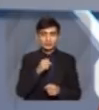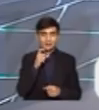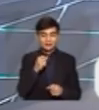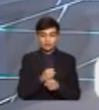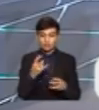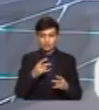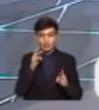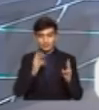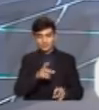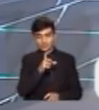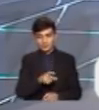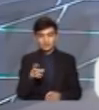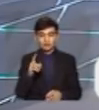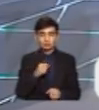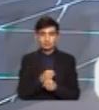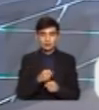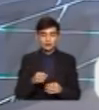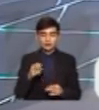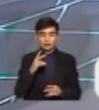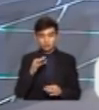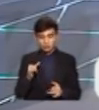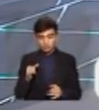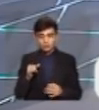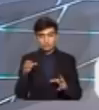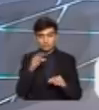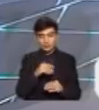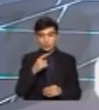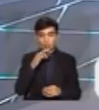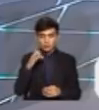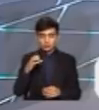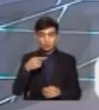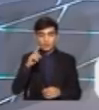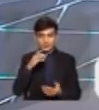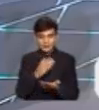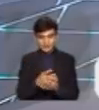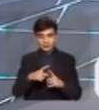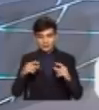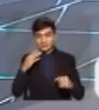ситуации? Не, ну, давайте так, все равно госномер есть,